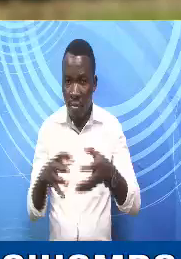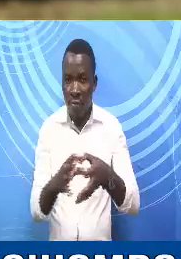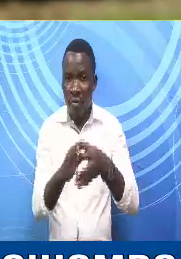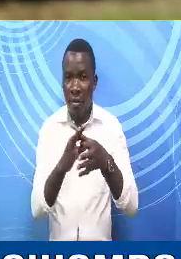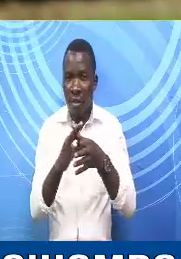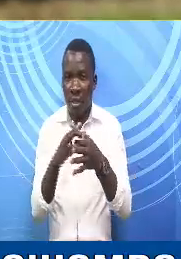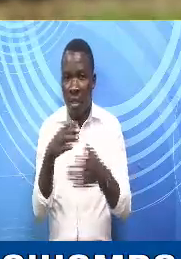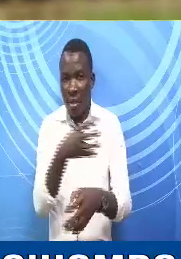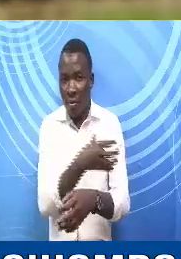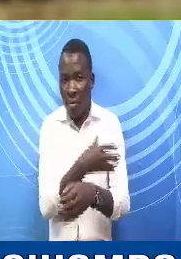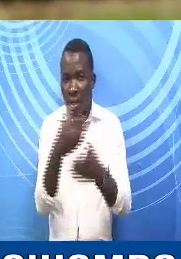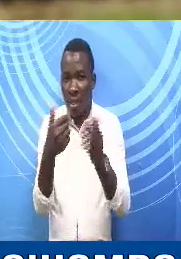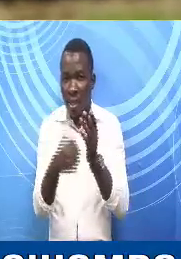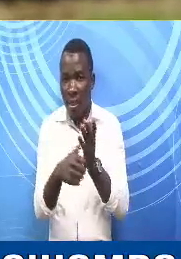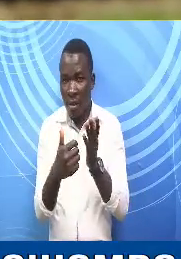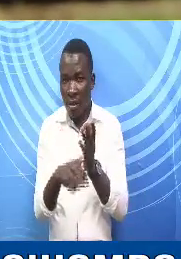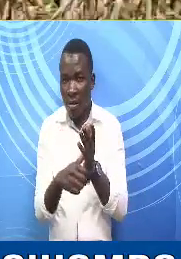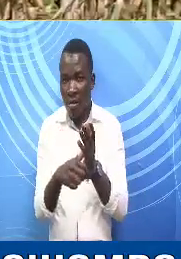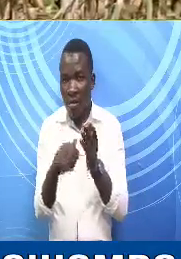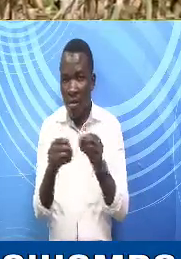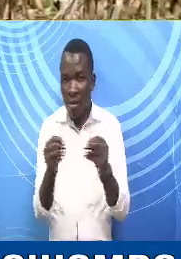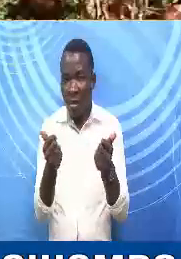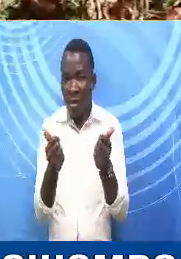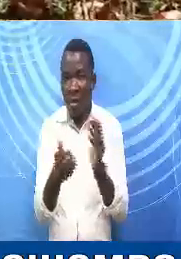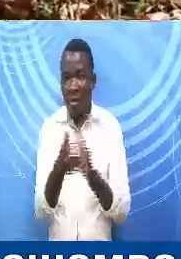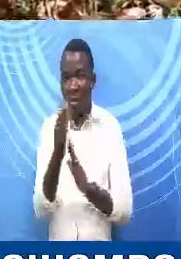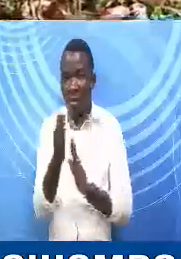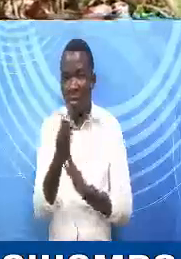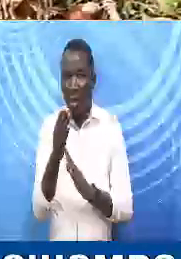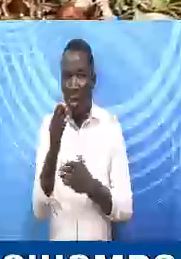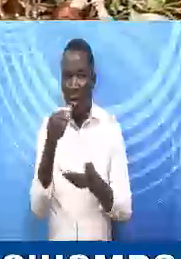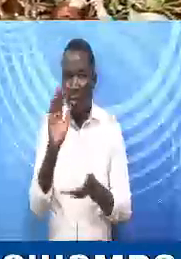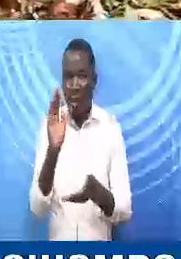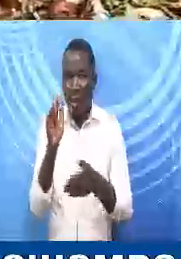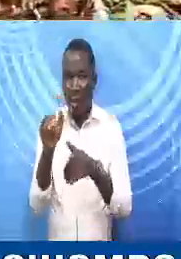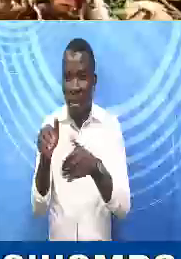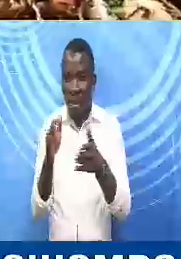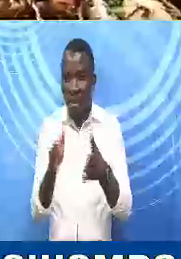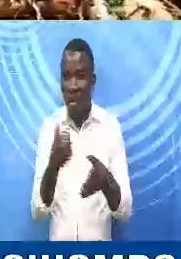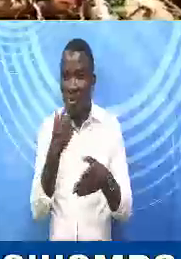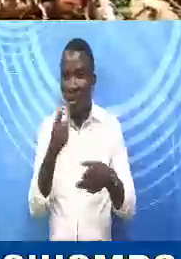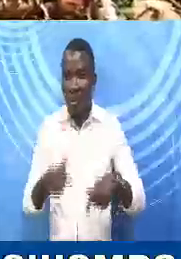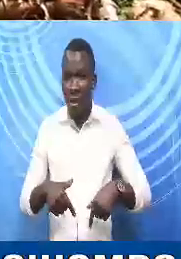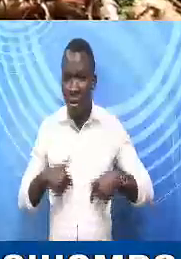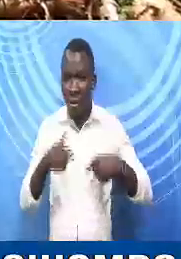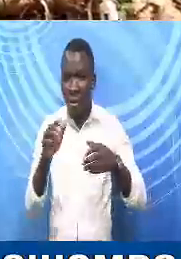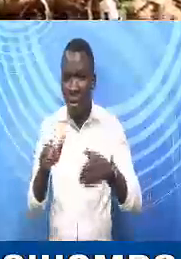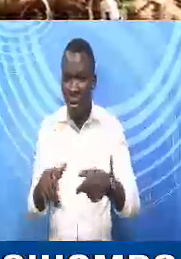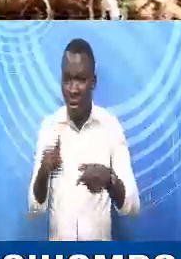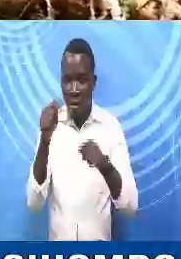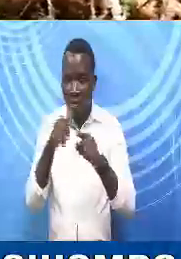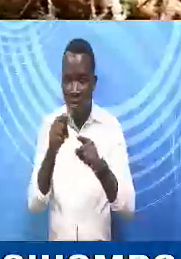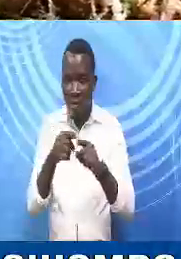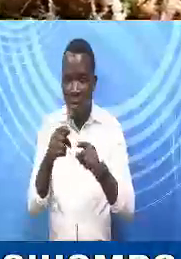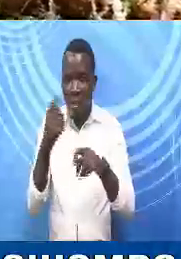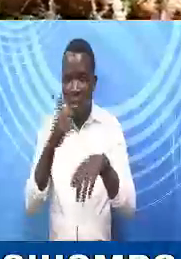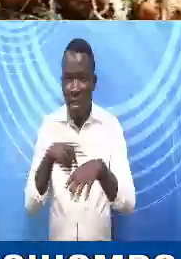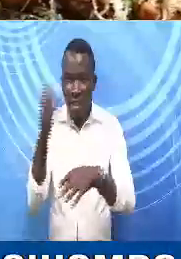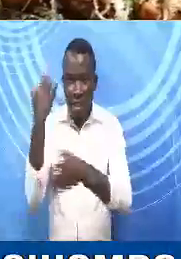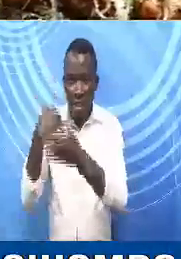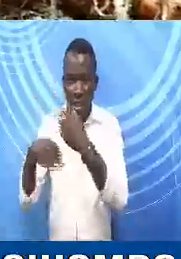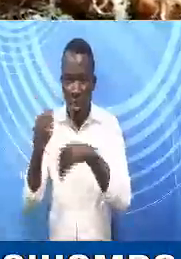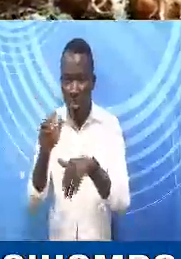iki kibazo kirangire vuba. Benshi muri aba bahinzi baravuga ko bari barayobotse ubuhinzi bw'ibitunguru nyuma y'aho mu minsi ishize nabwo bari barahinze ibirayi